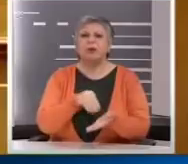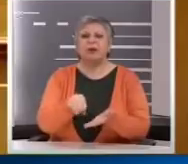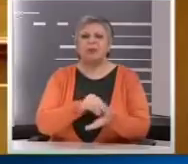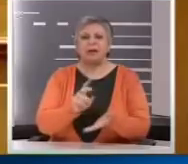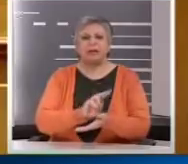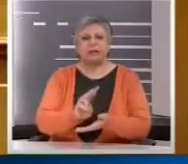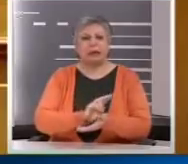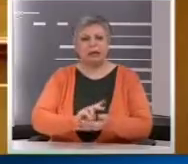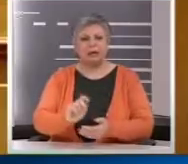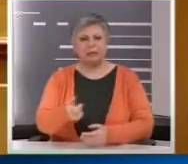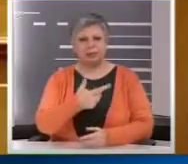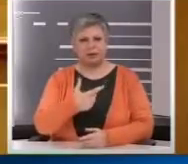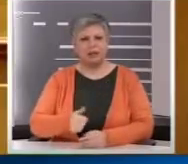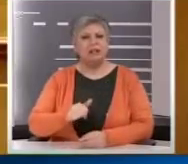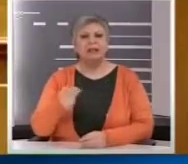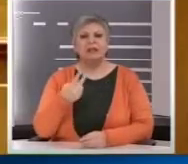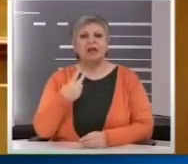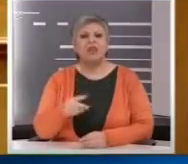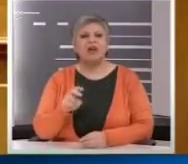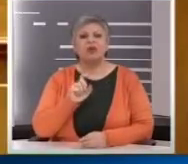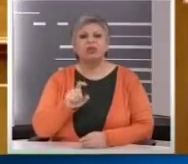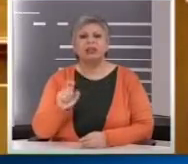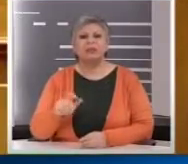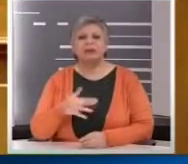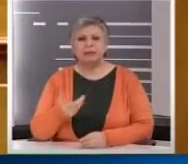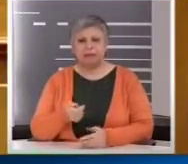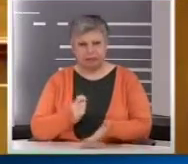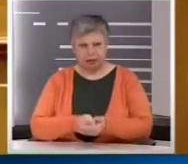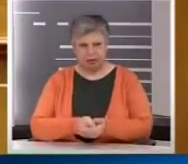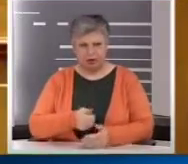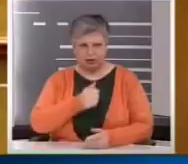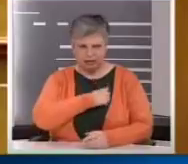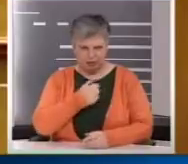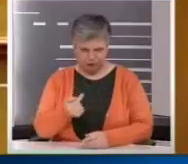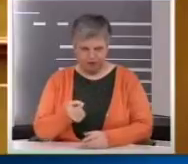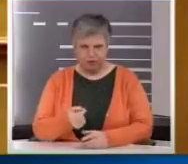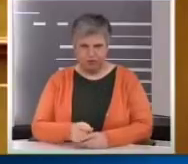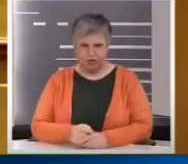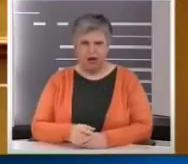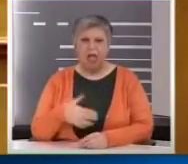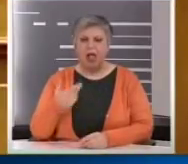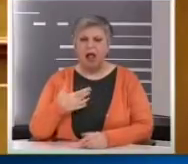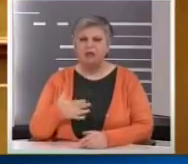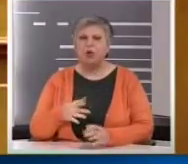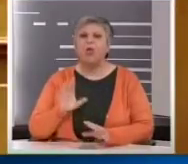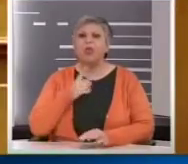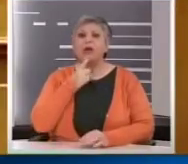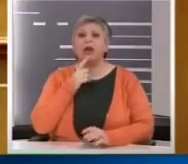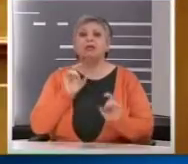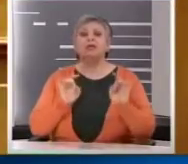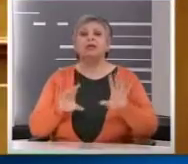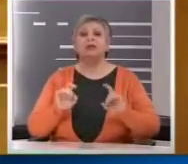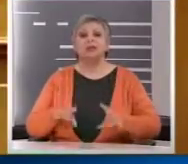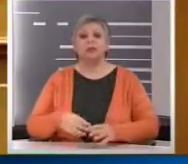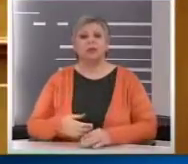200 εκατομμύρια, λες και ήταν φασόλια. Και δανειοδοτήθηκε. Και το κάμανε χουμά όλο αυτό. Και μείναν 40